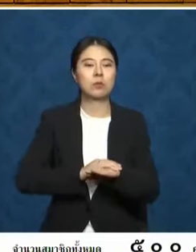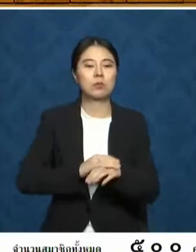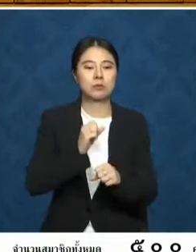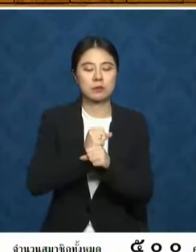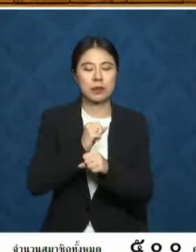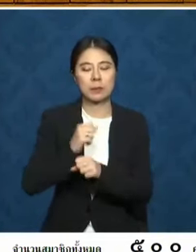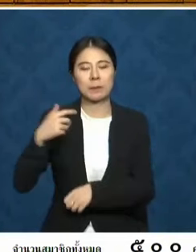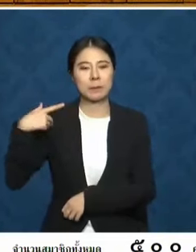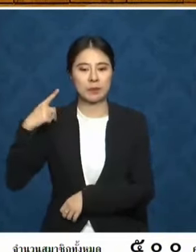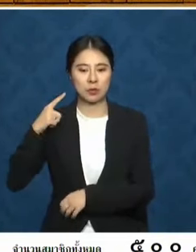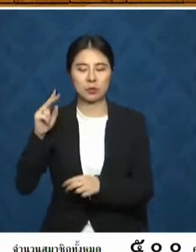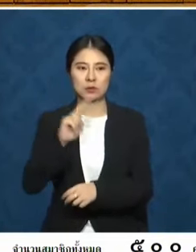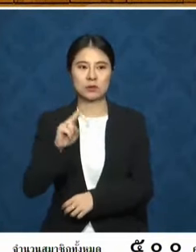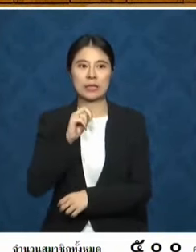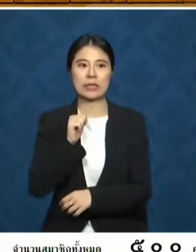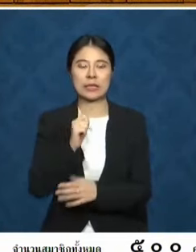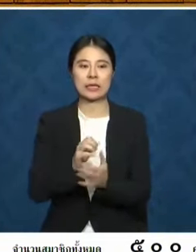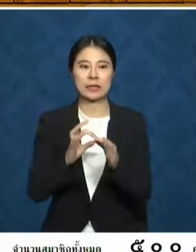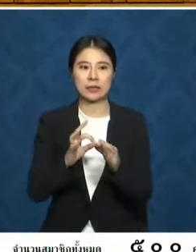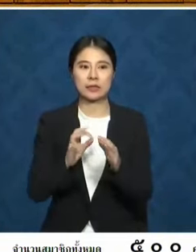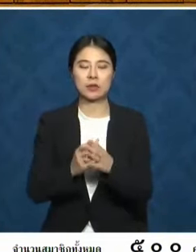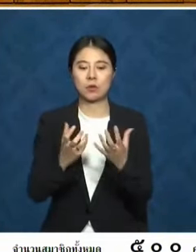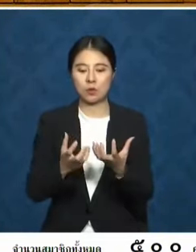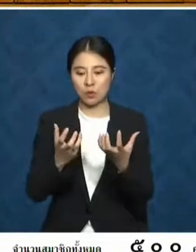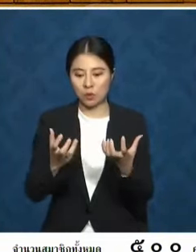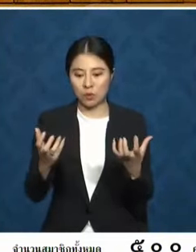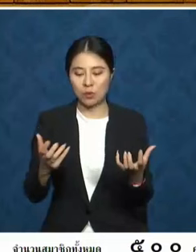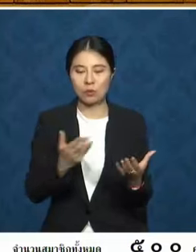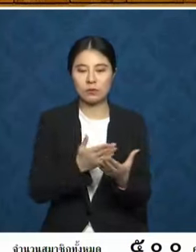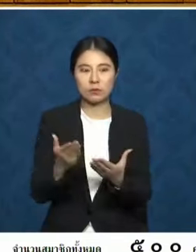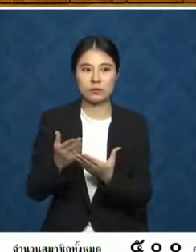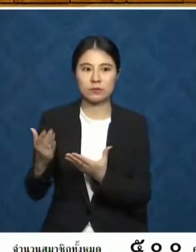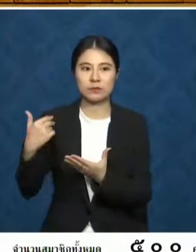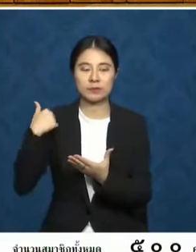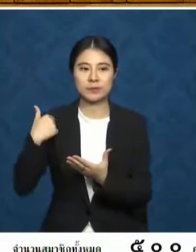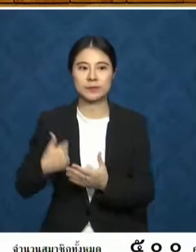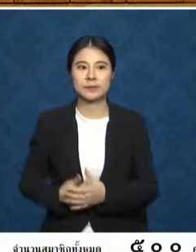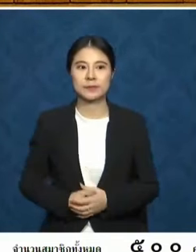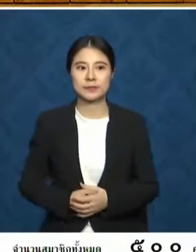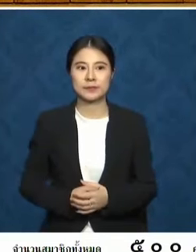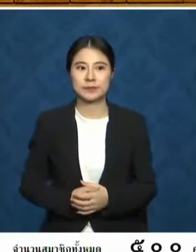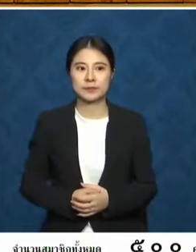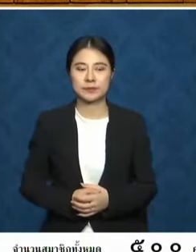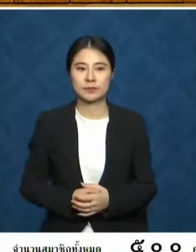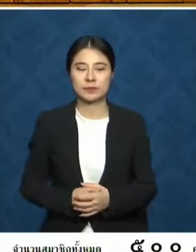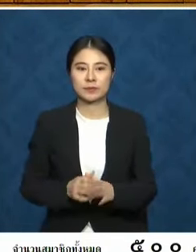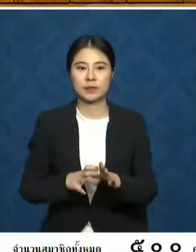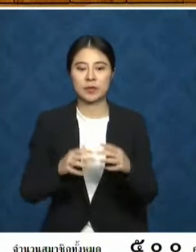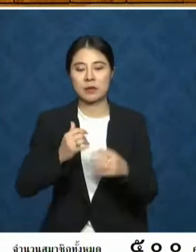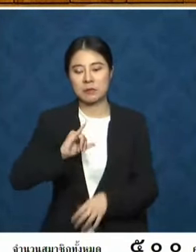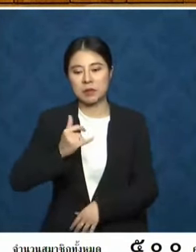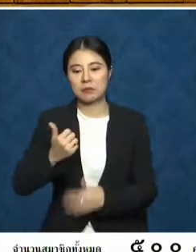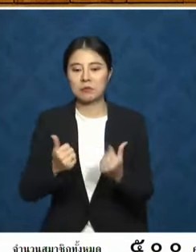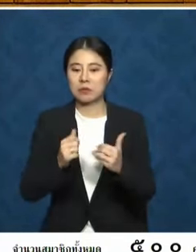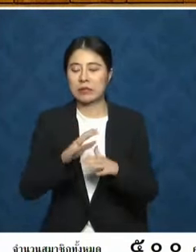ชน์ในเรื่องของการตลาดของสินค้าผลิตภัฑที่เขามี Short Cut Chain เข้าเข้าสู่